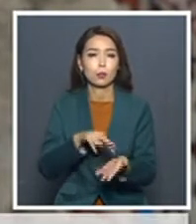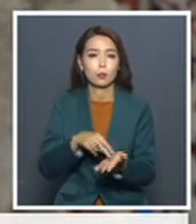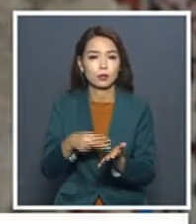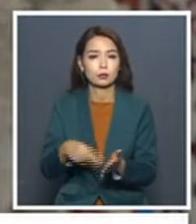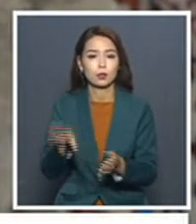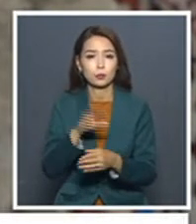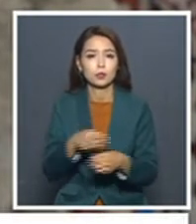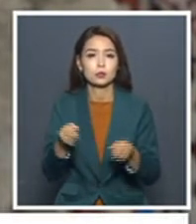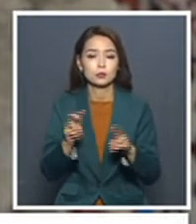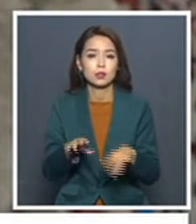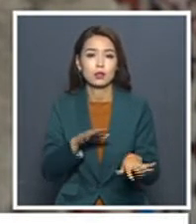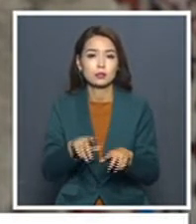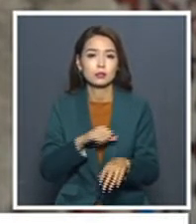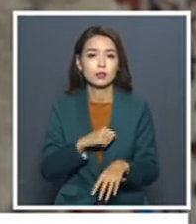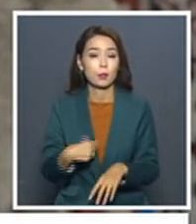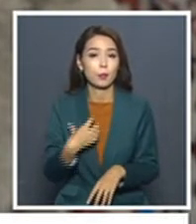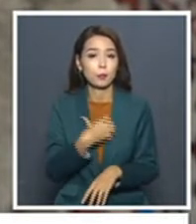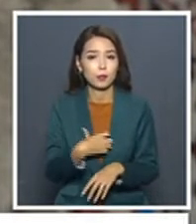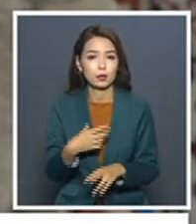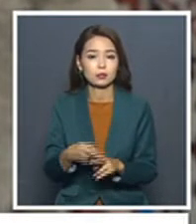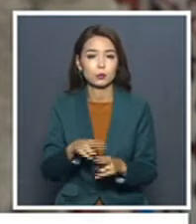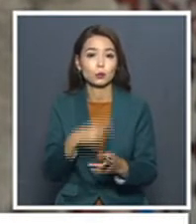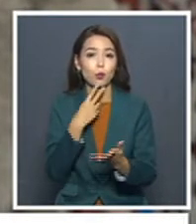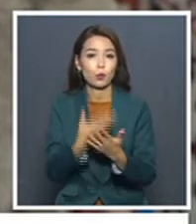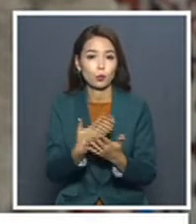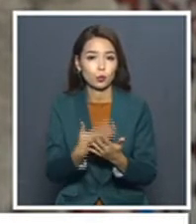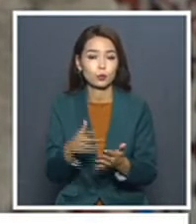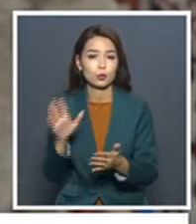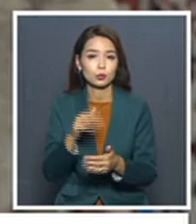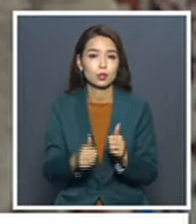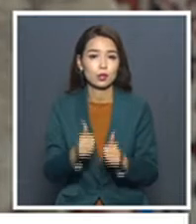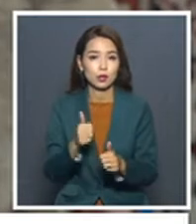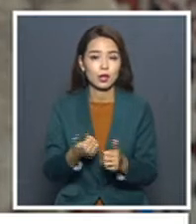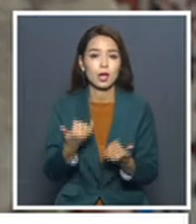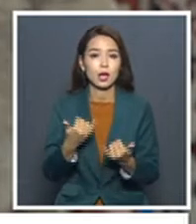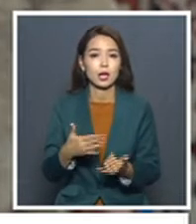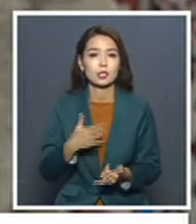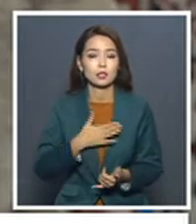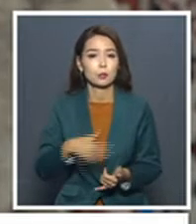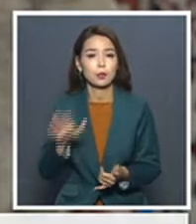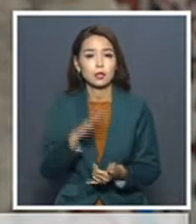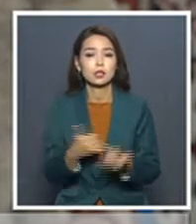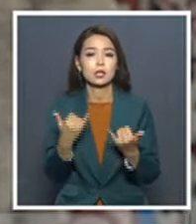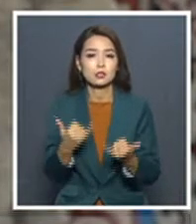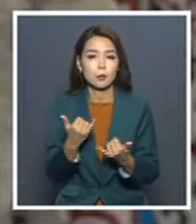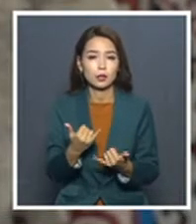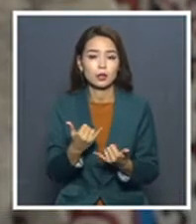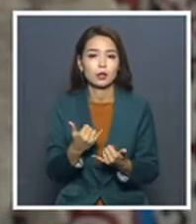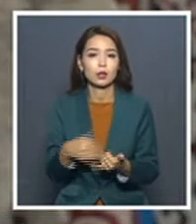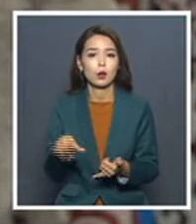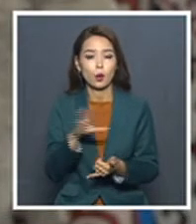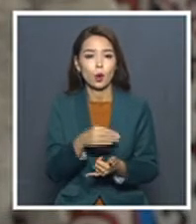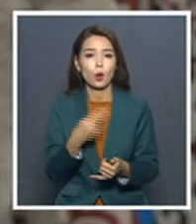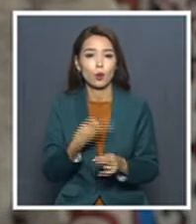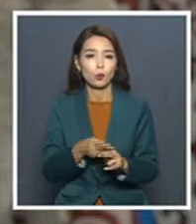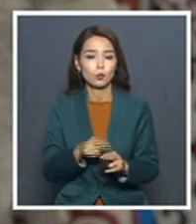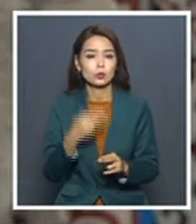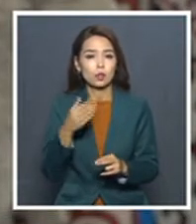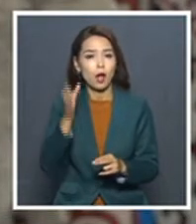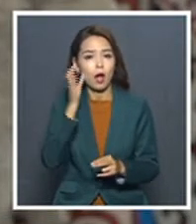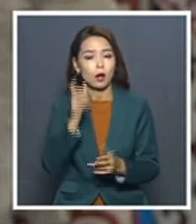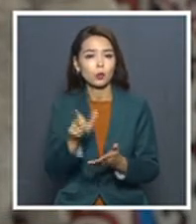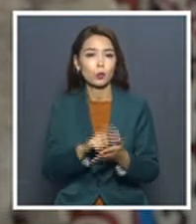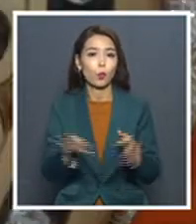осы батыс аймағының жыршы термешілерін. Өйткені қазіргі заманға қарай осы бір асыл